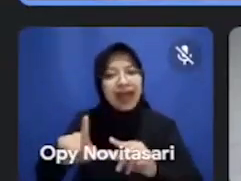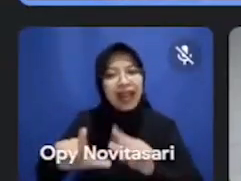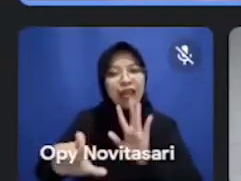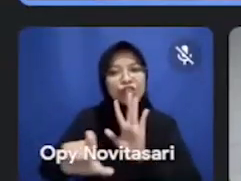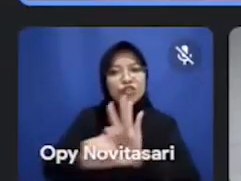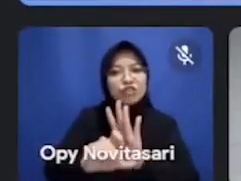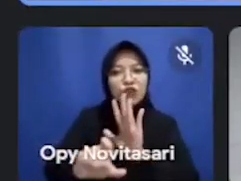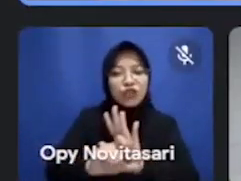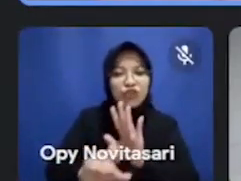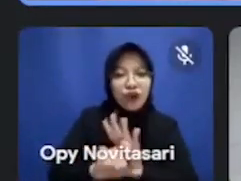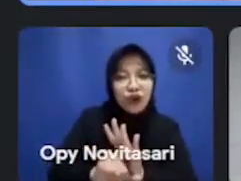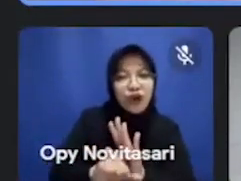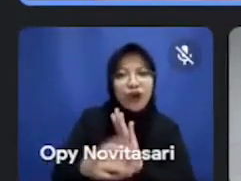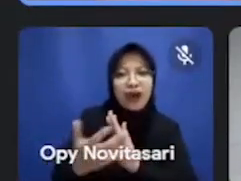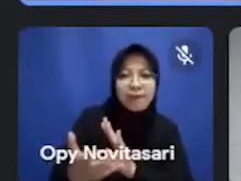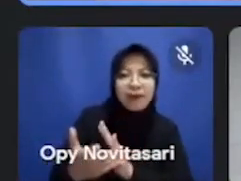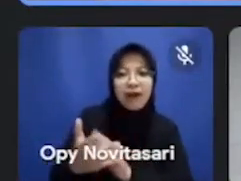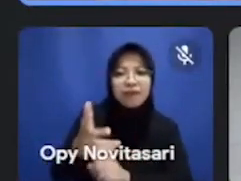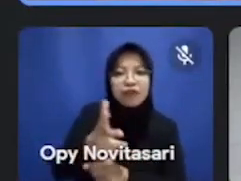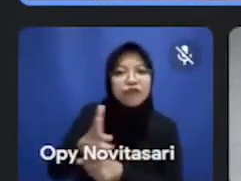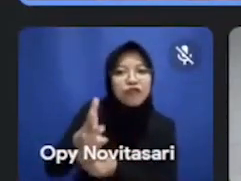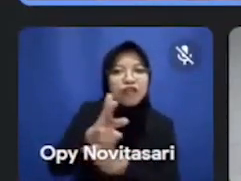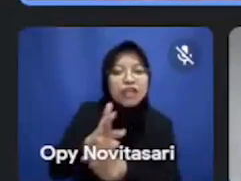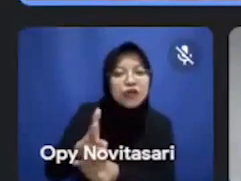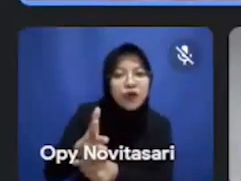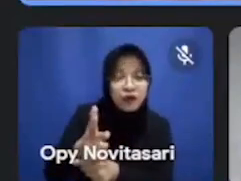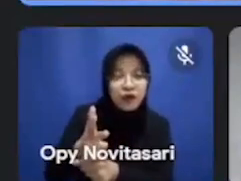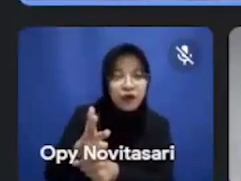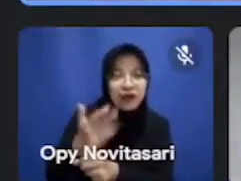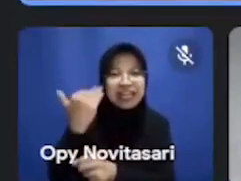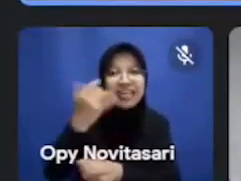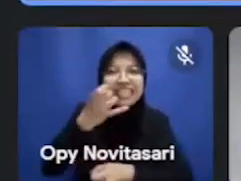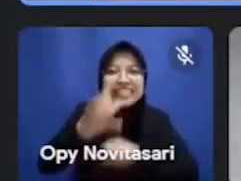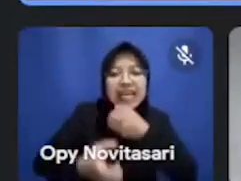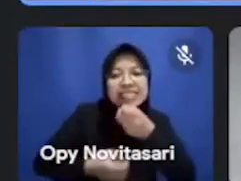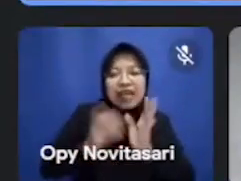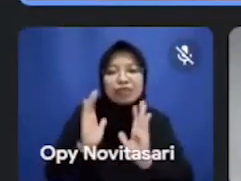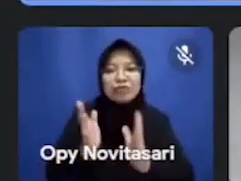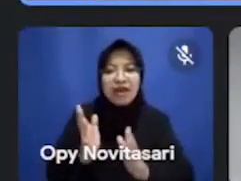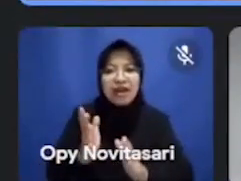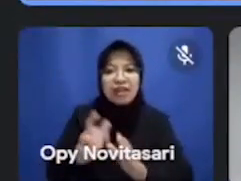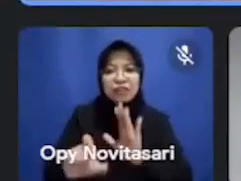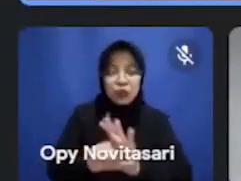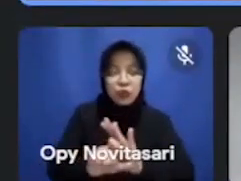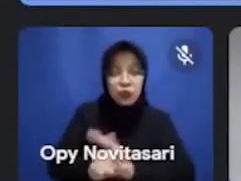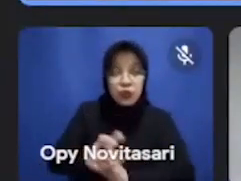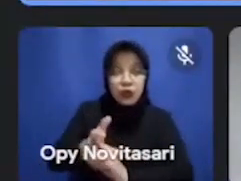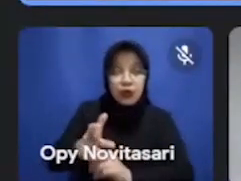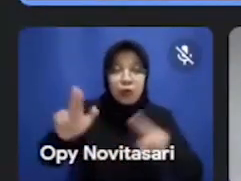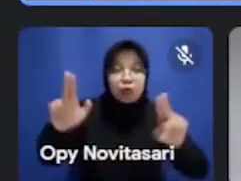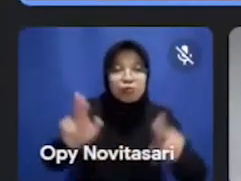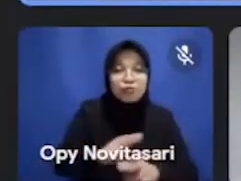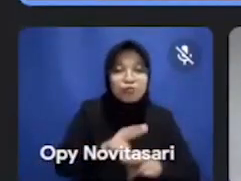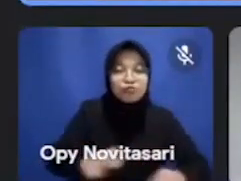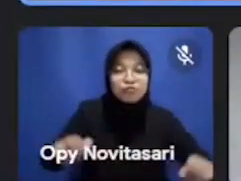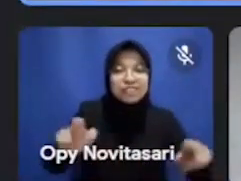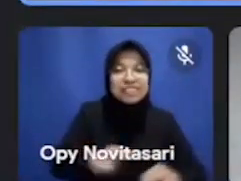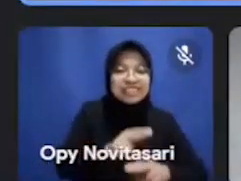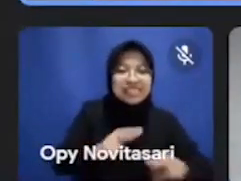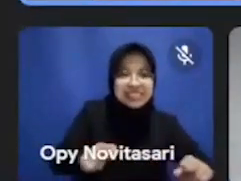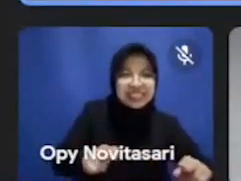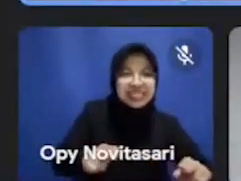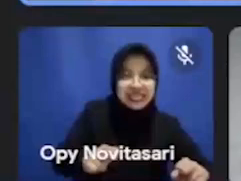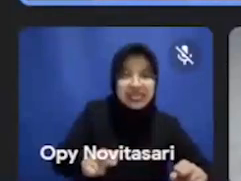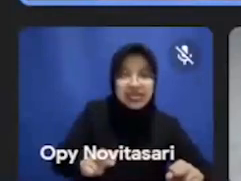di ee video yang sudah saya sampaikan tadi ee misalnya musik untuk pengguna